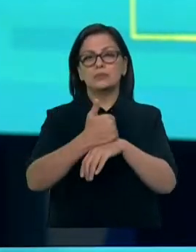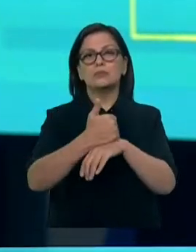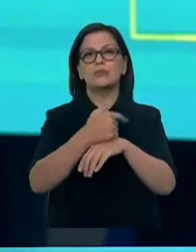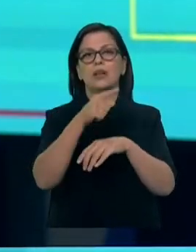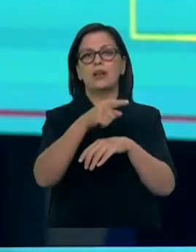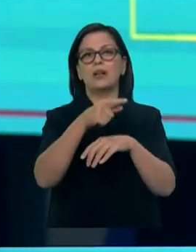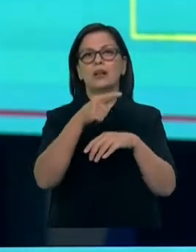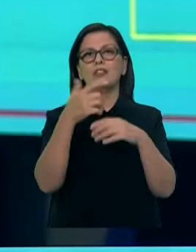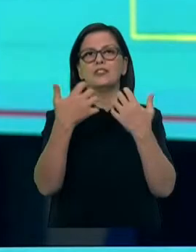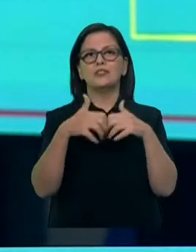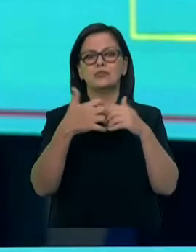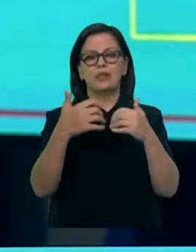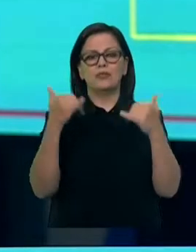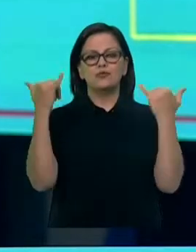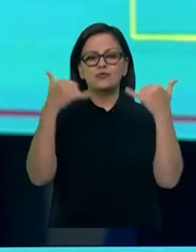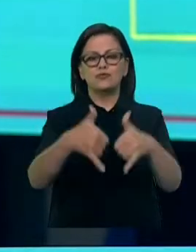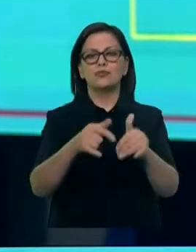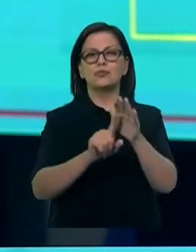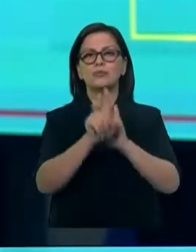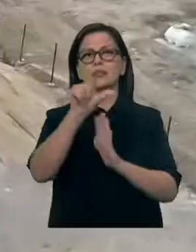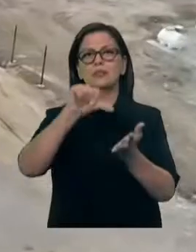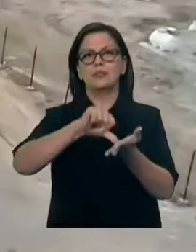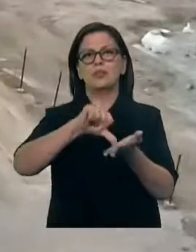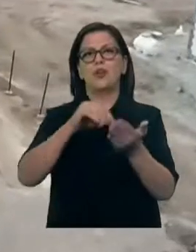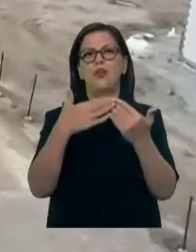rəqəmsal yarımstansiyanın təməlini də qoyub.